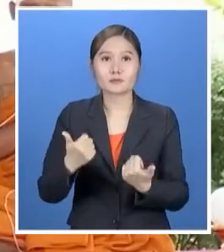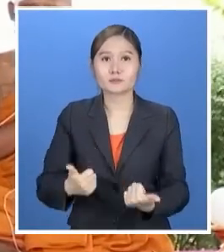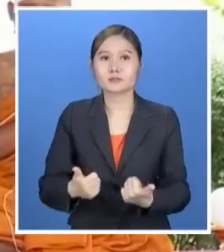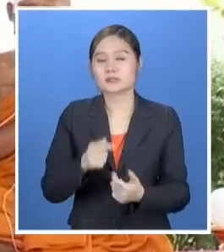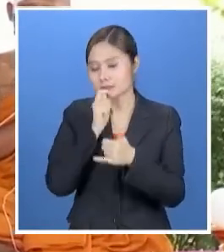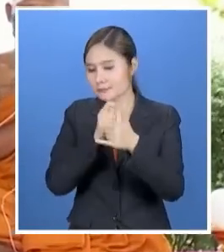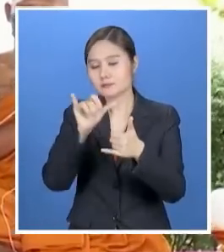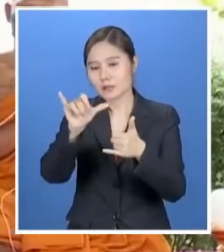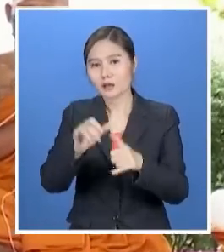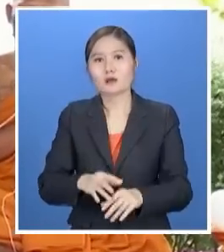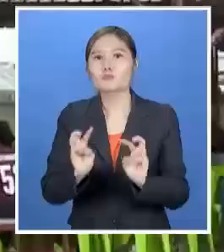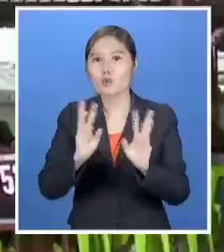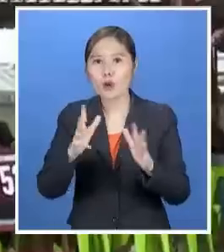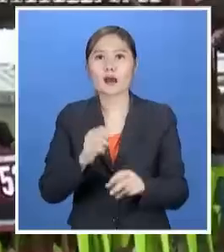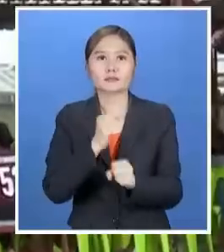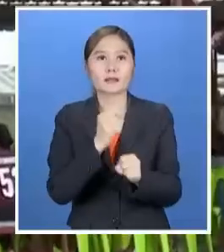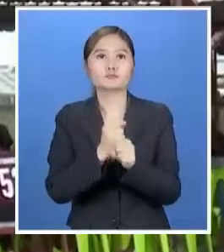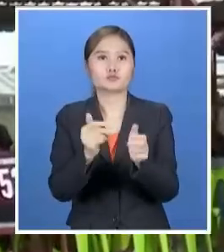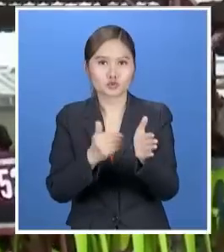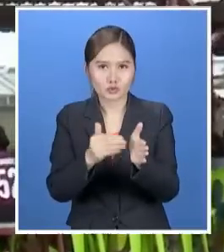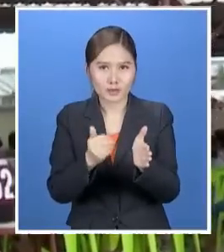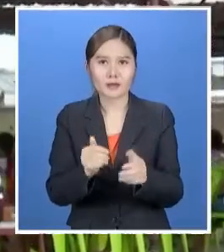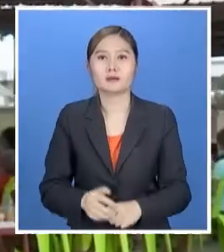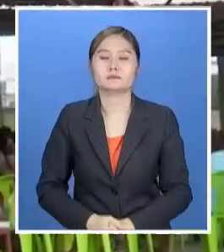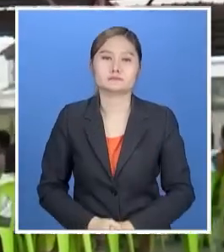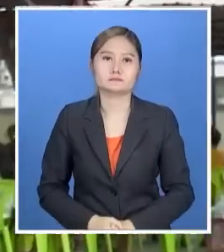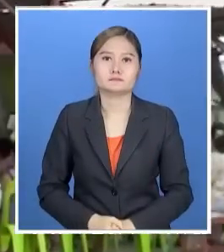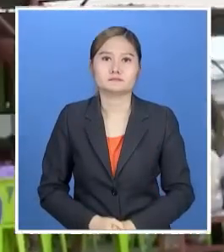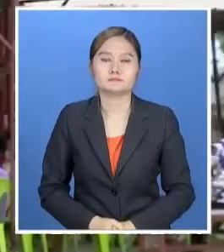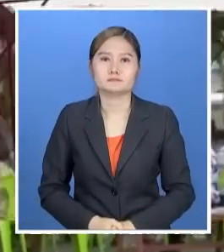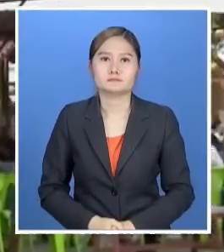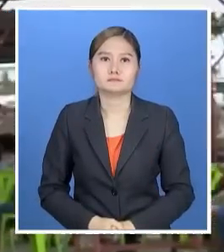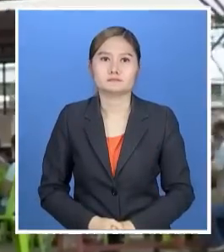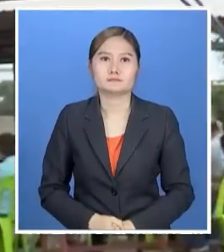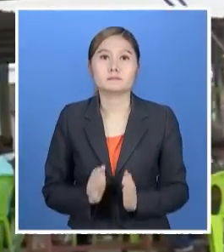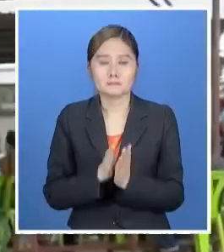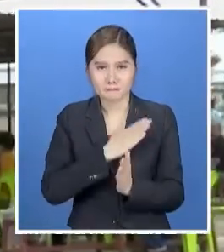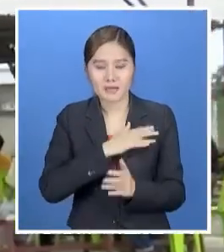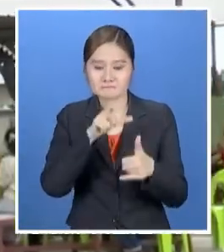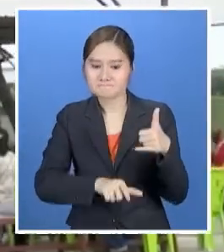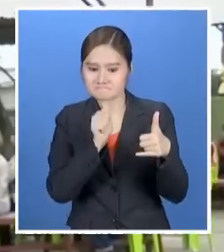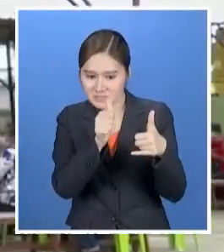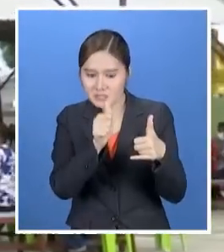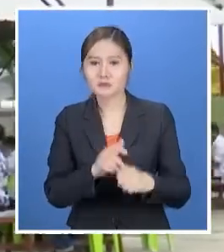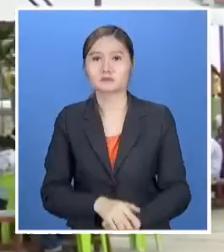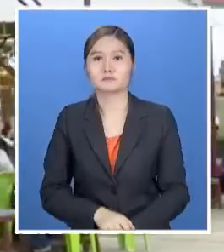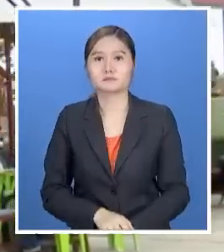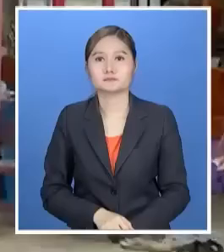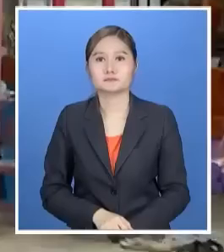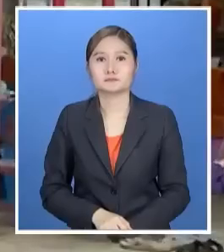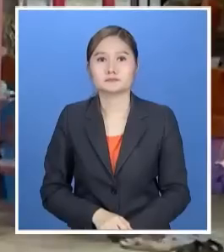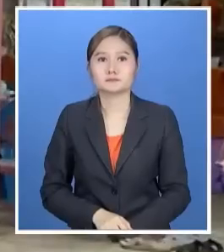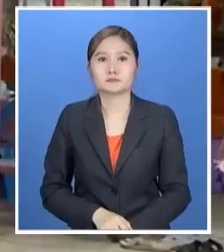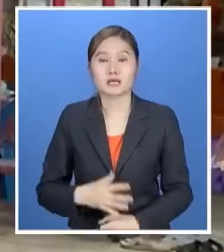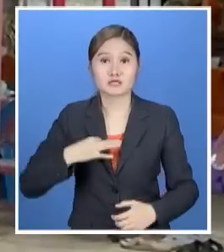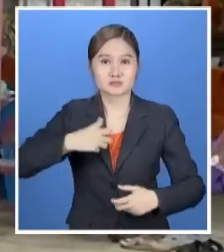ไม่สะดวกให้สัมภาษณ์นะคะติดกิจในการรับถวายผ้าป่าค่ะ นี่เป็นพระที่ดีมากนะคือท่